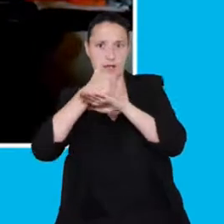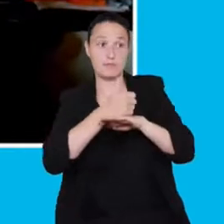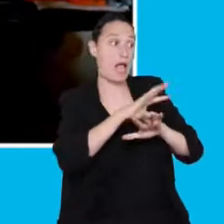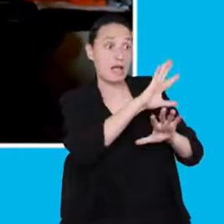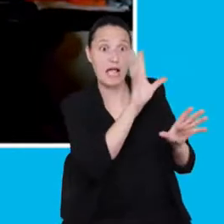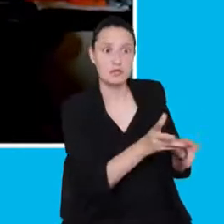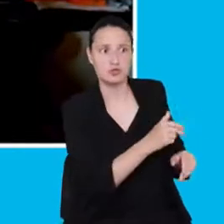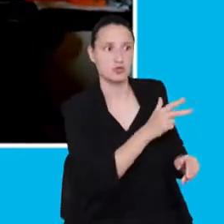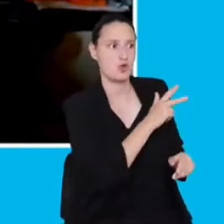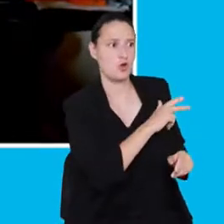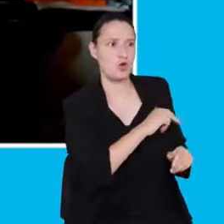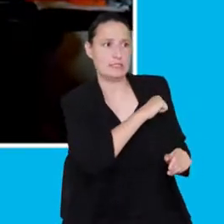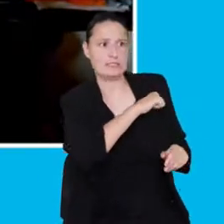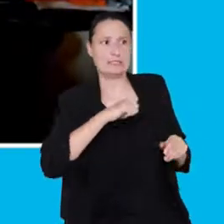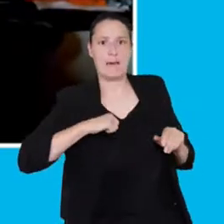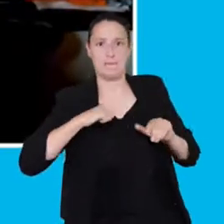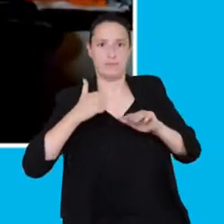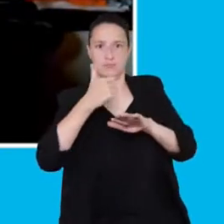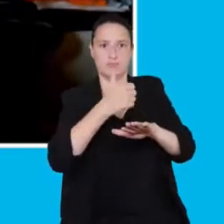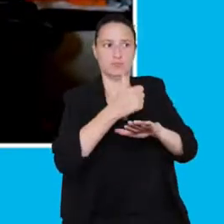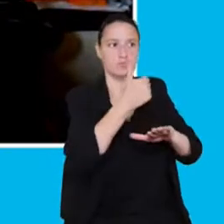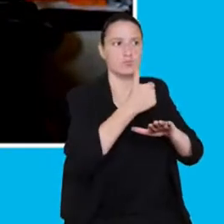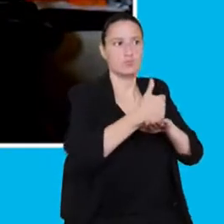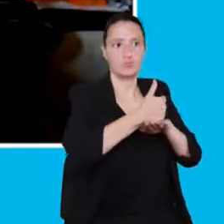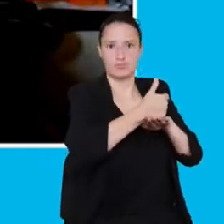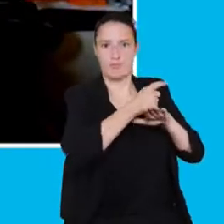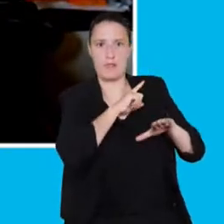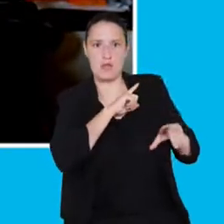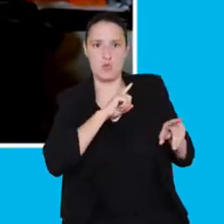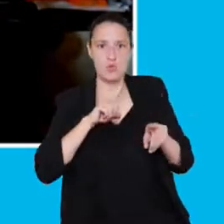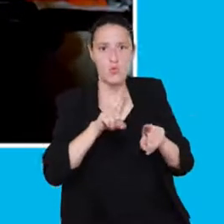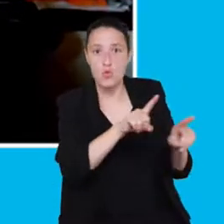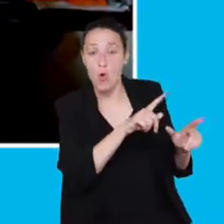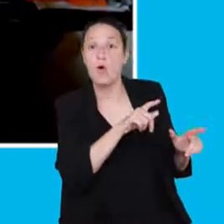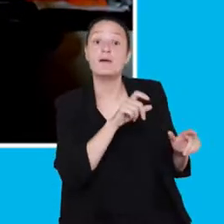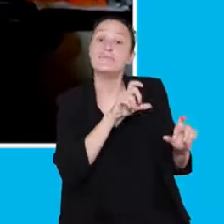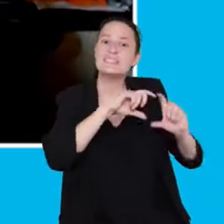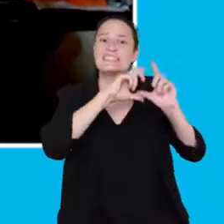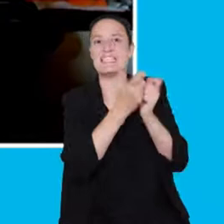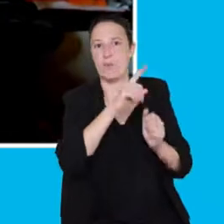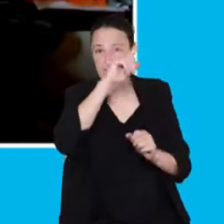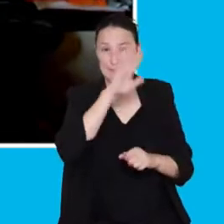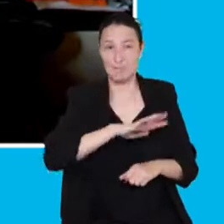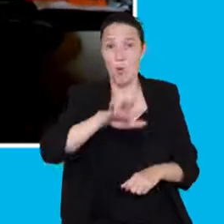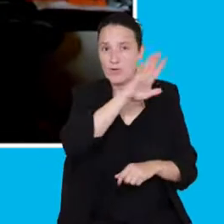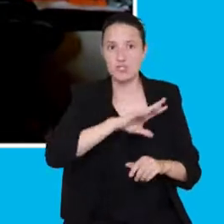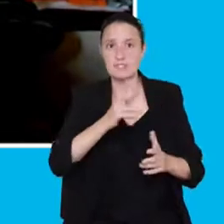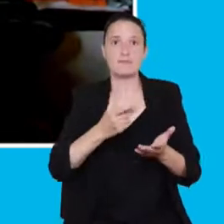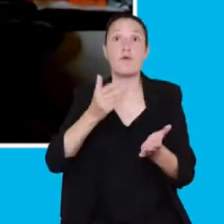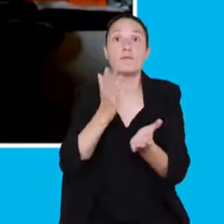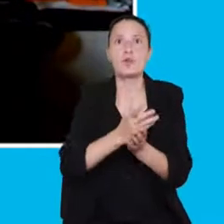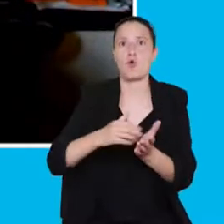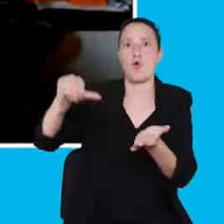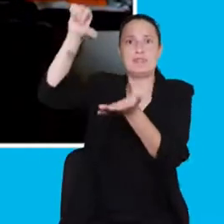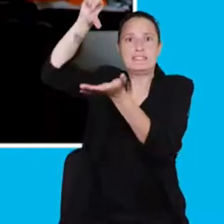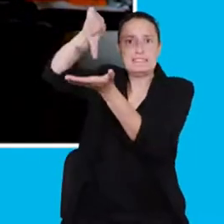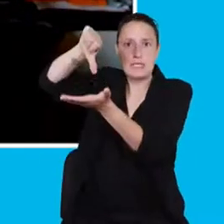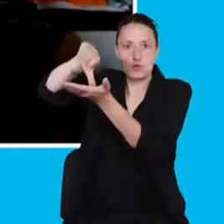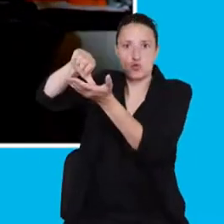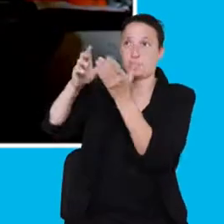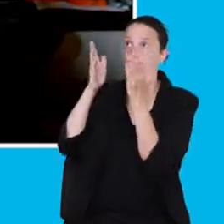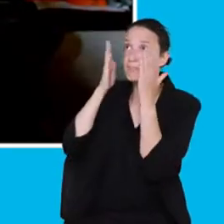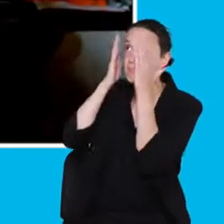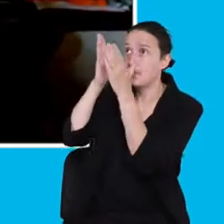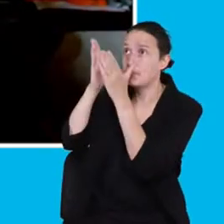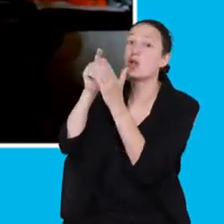tak powiem, w których się gromadzi klasa robotnicza, a realnie całe społeczeństwo jest podporządkowane centrum. To jest stanowisko